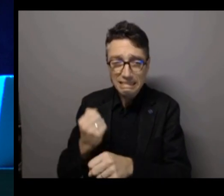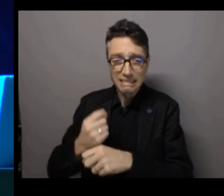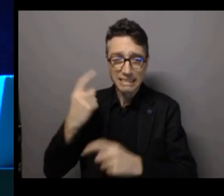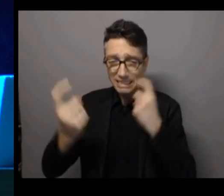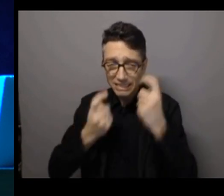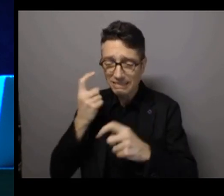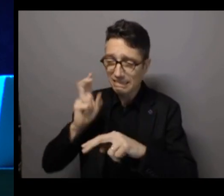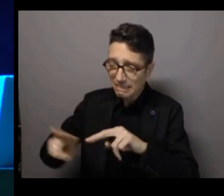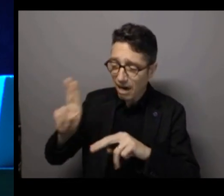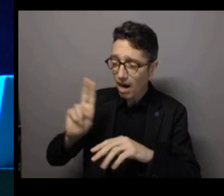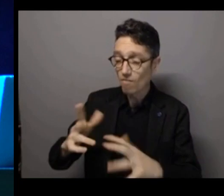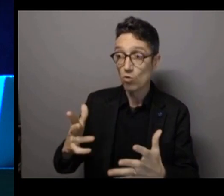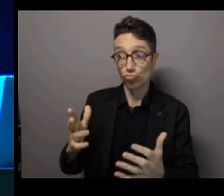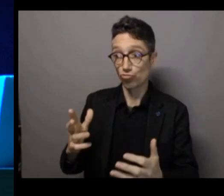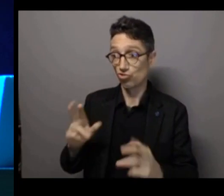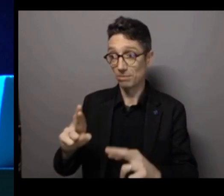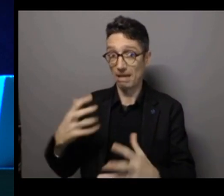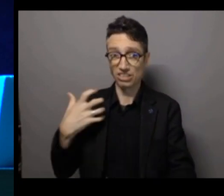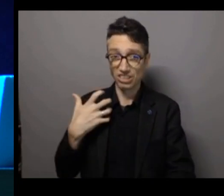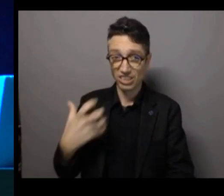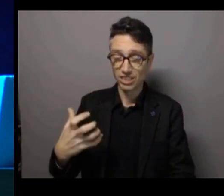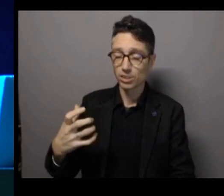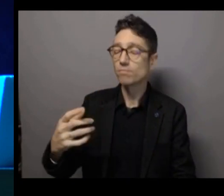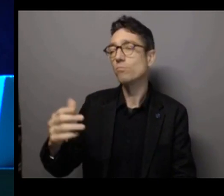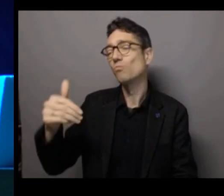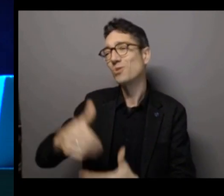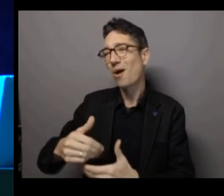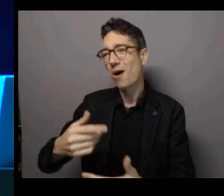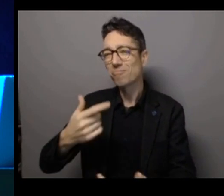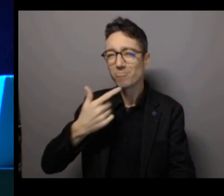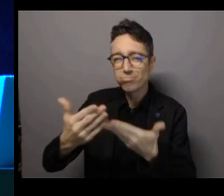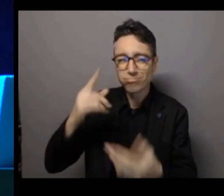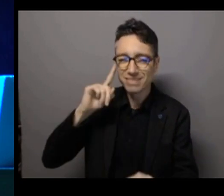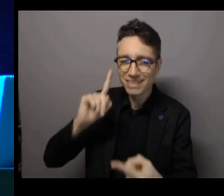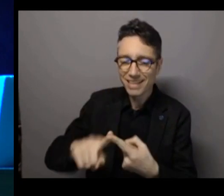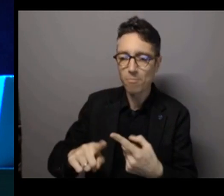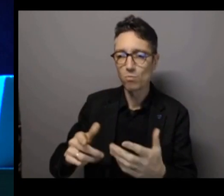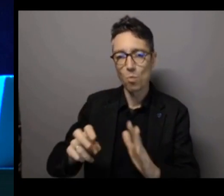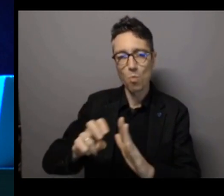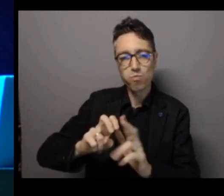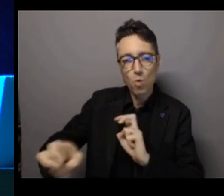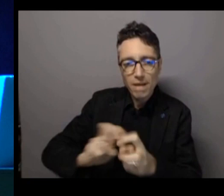question donc des mobilités, de l'accessibilité et que vous avez pu échanger avec les principaux